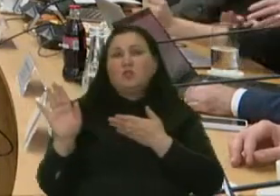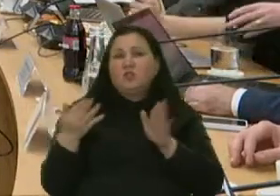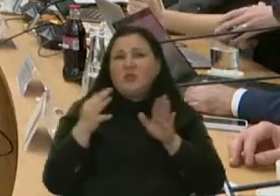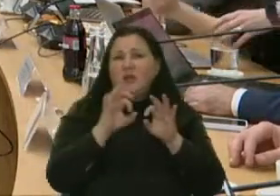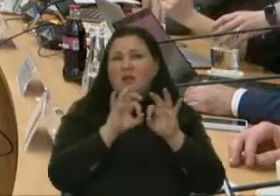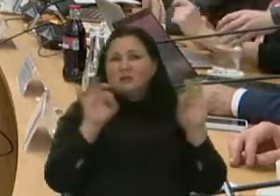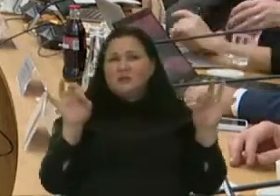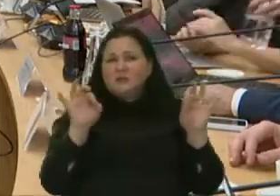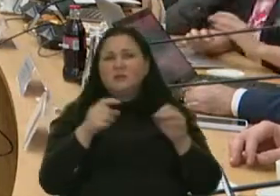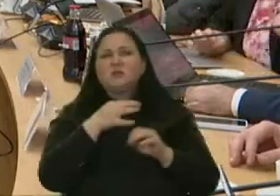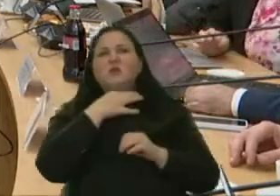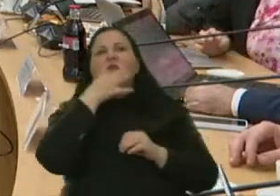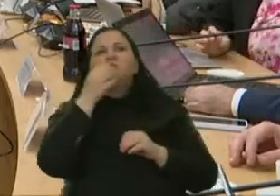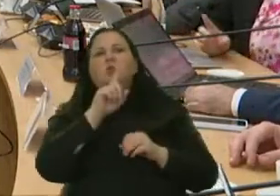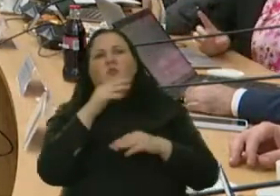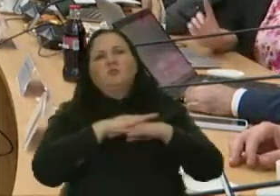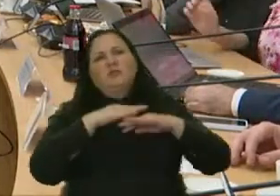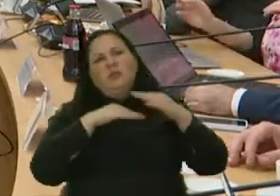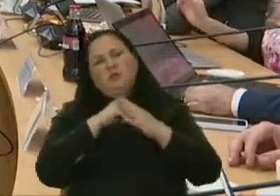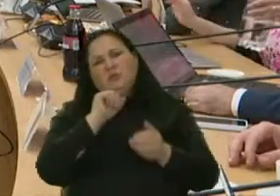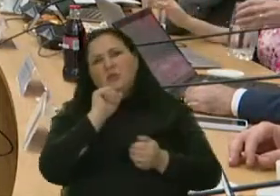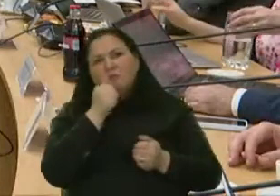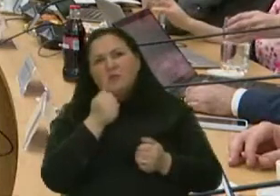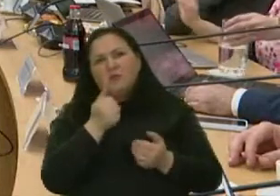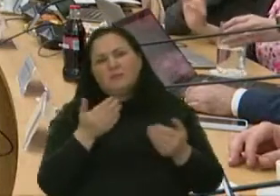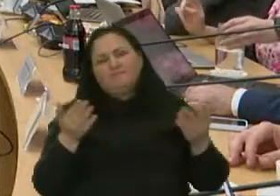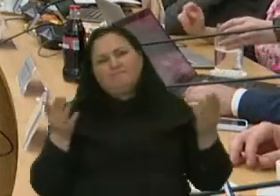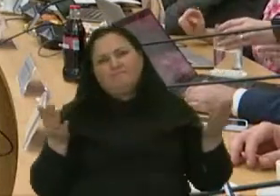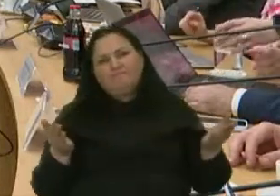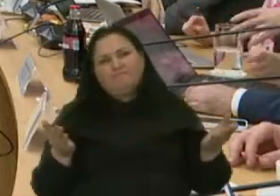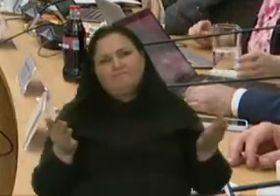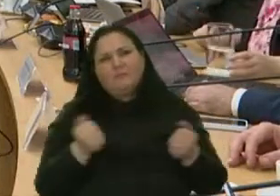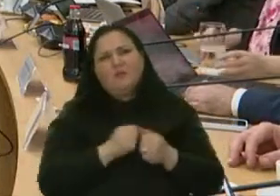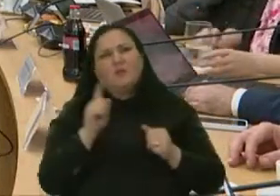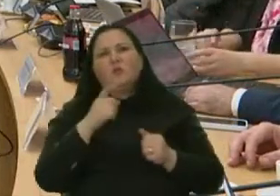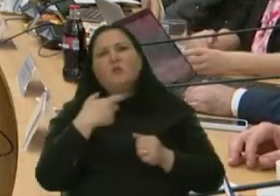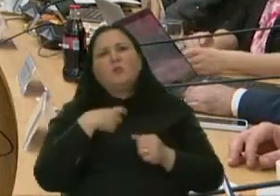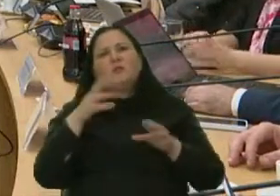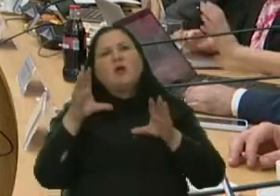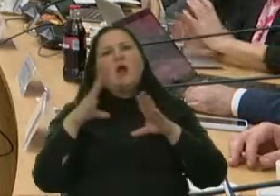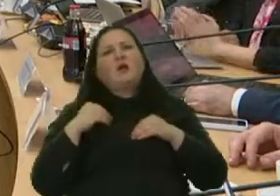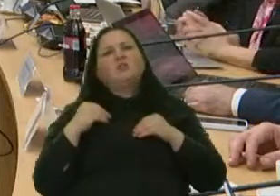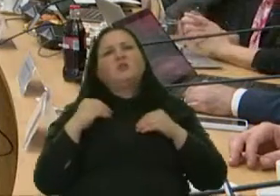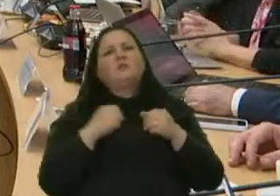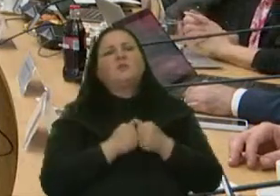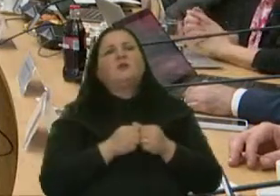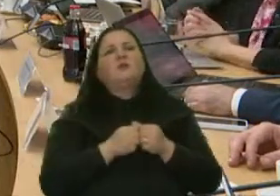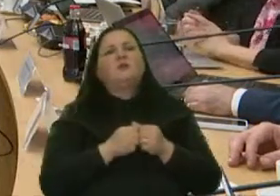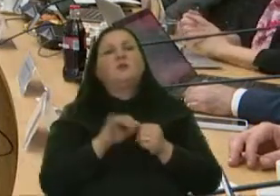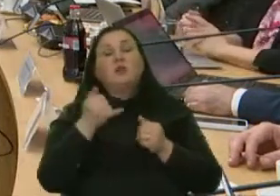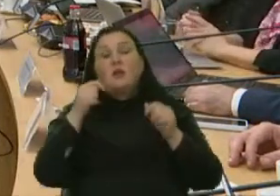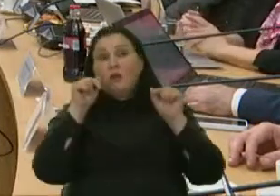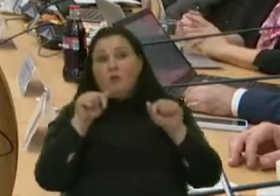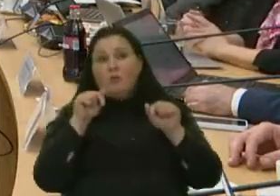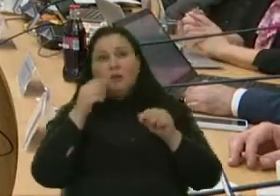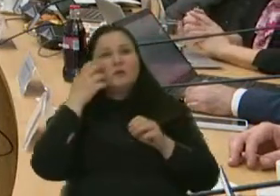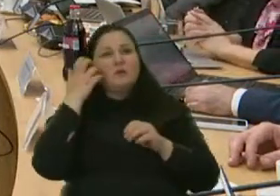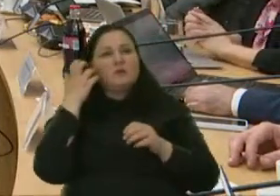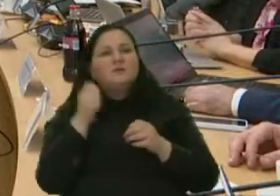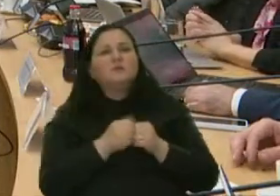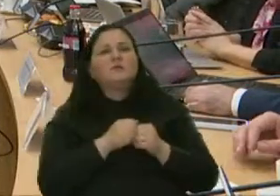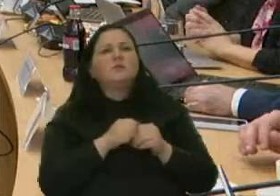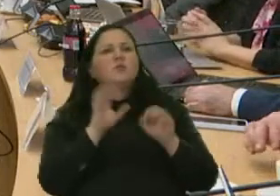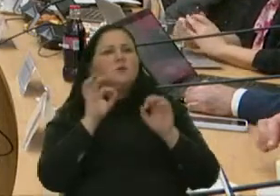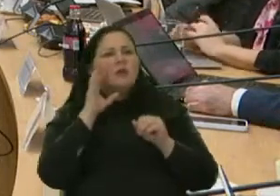să spui că nu se construiește nimic dați mi voie să spun că nu pot accepta iar acuma când cu